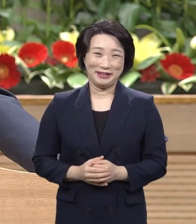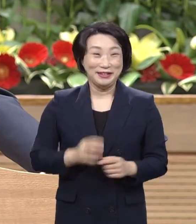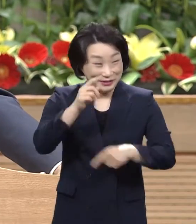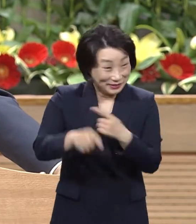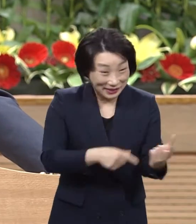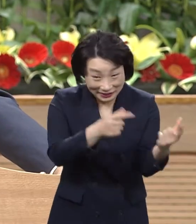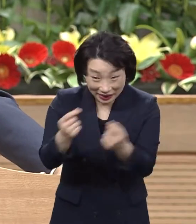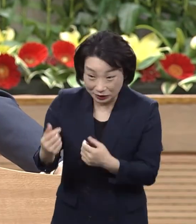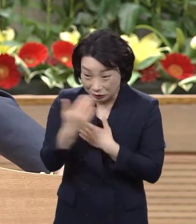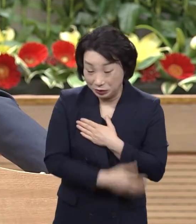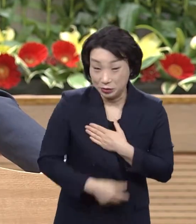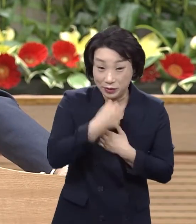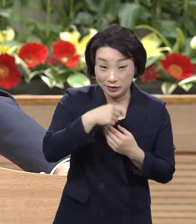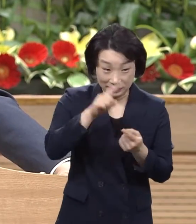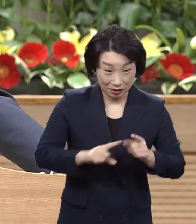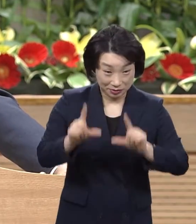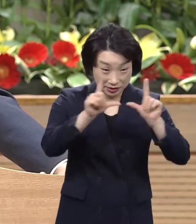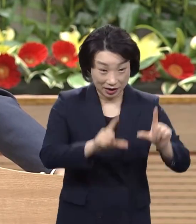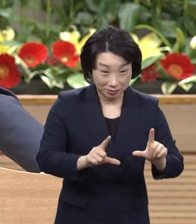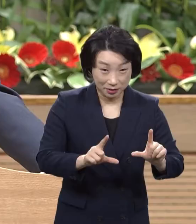다시 육신대로 살면